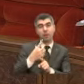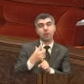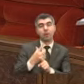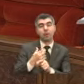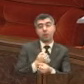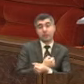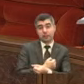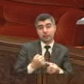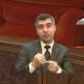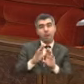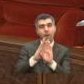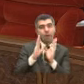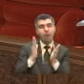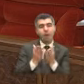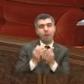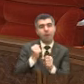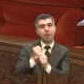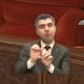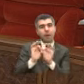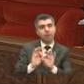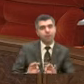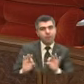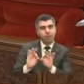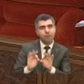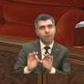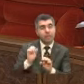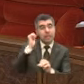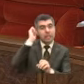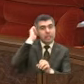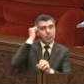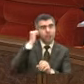بالبطاله اجمالا، ولكن البطاله ديال في صفوف الخريجين ديال التكوين المهني.